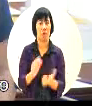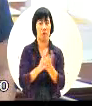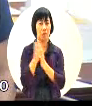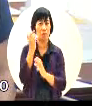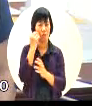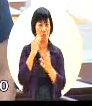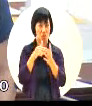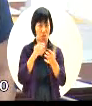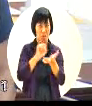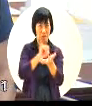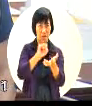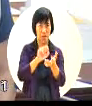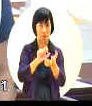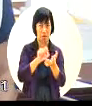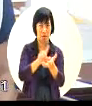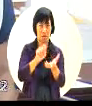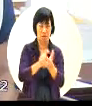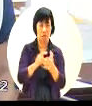吼，